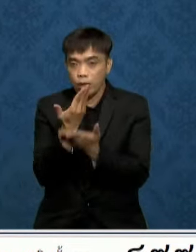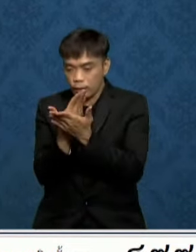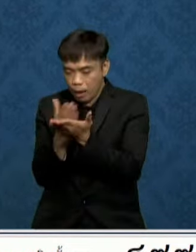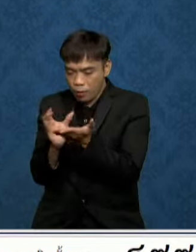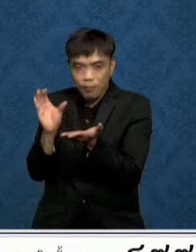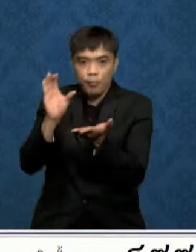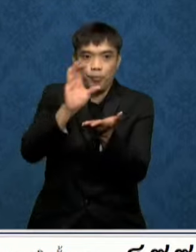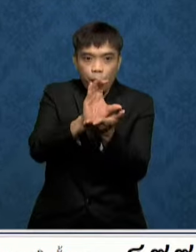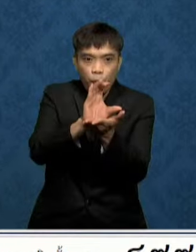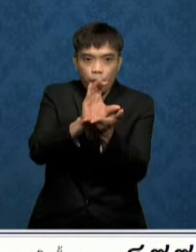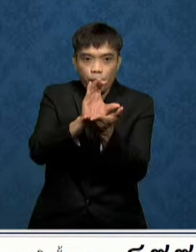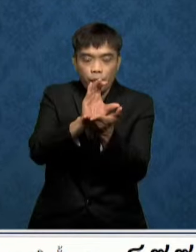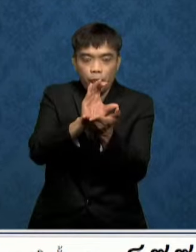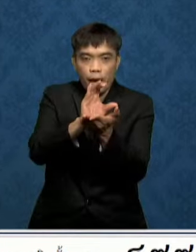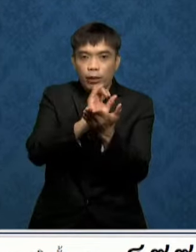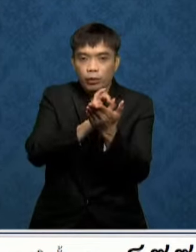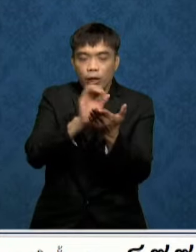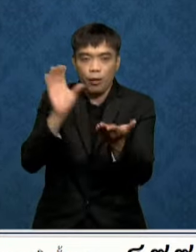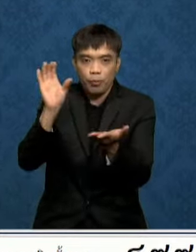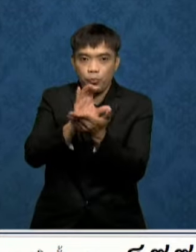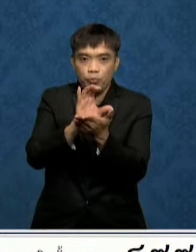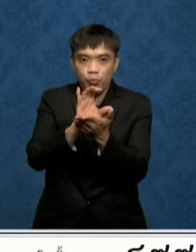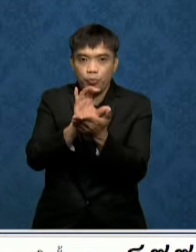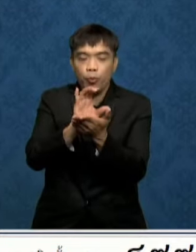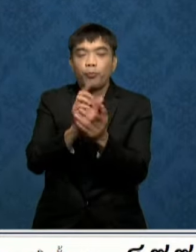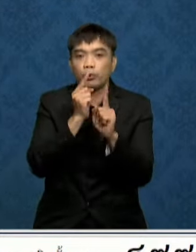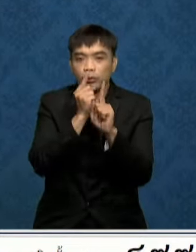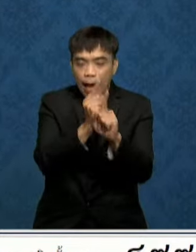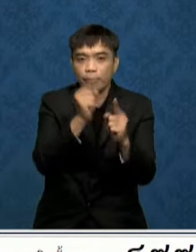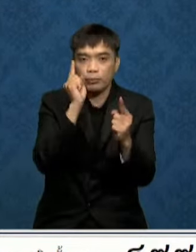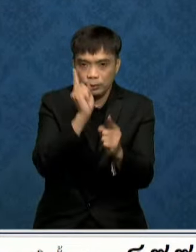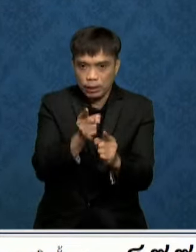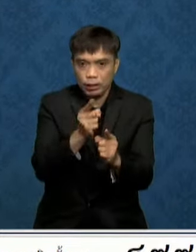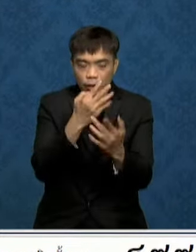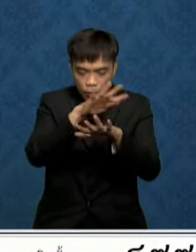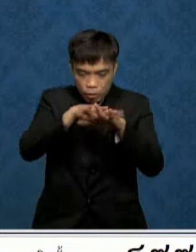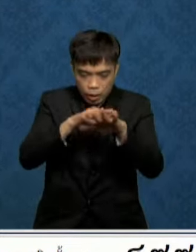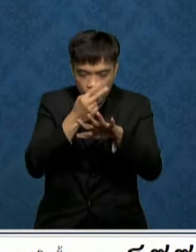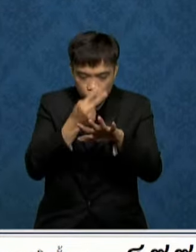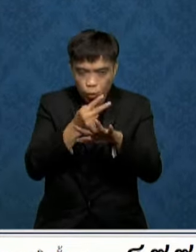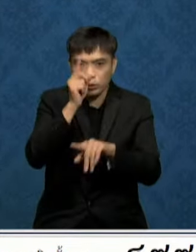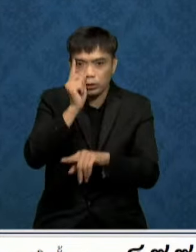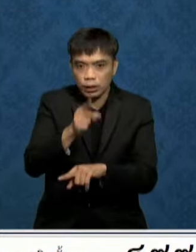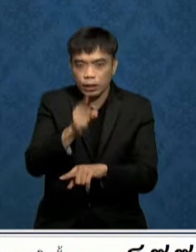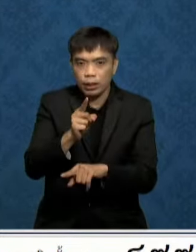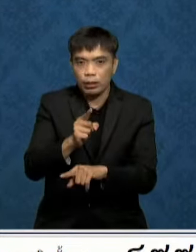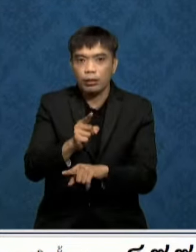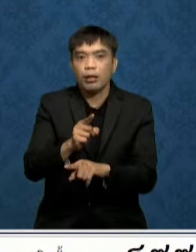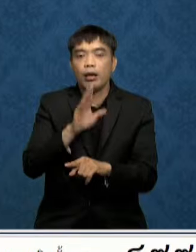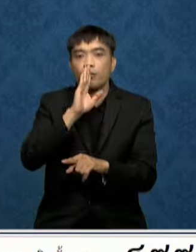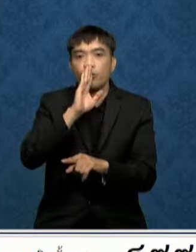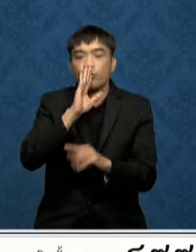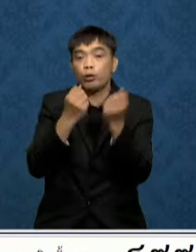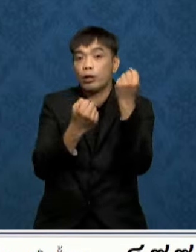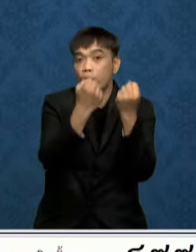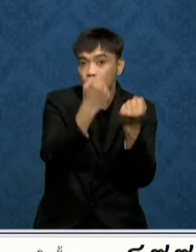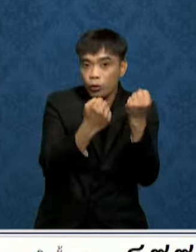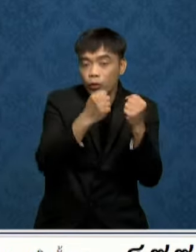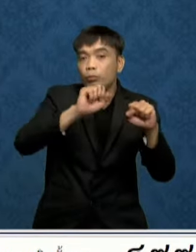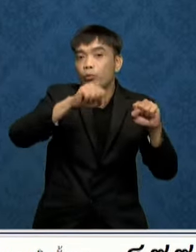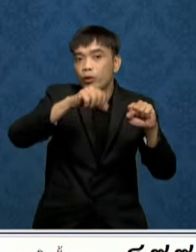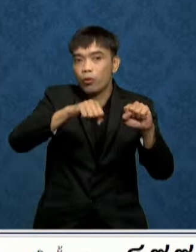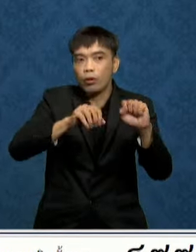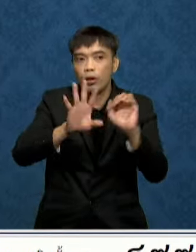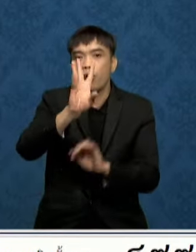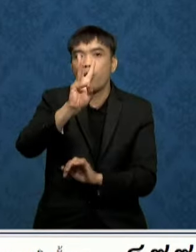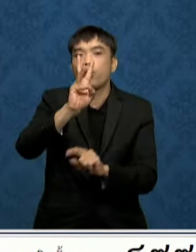พยายามค้นพยายามหาแล้วประชาชนช่วยกันสแกน QR coeเข้าไปหานะคะมีค่าค่าที่จะไปซื้อรถยนต์หรือว่ามอเตอร์ไซค์